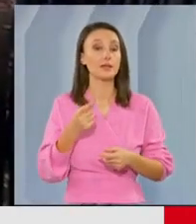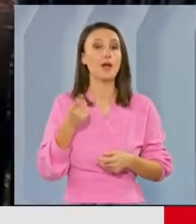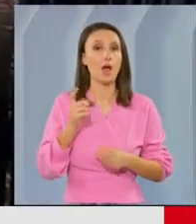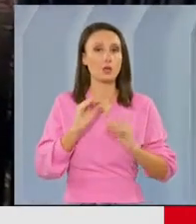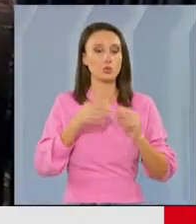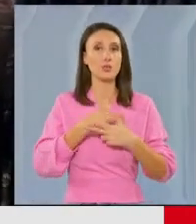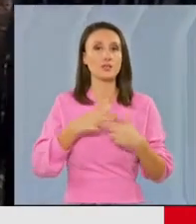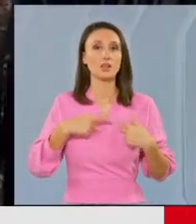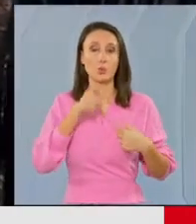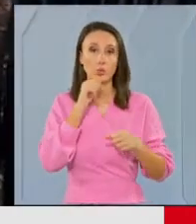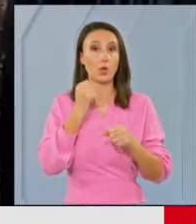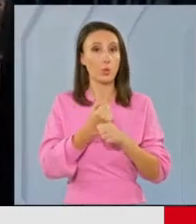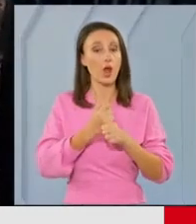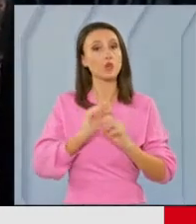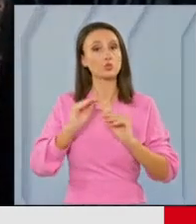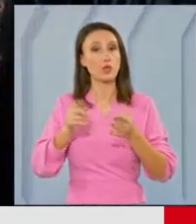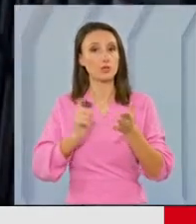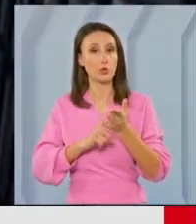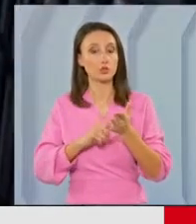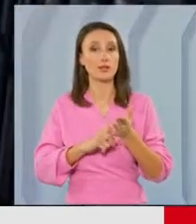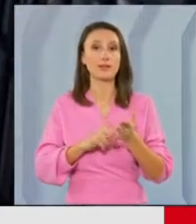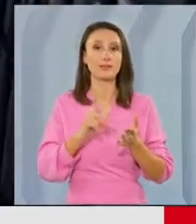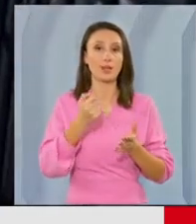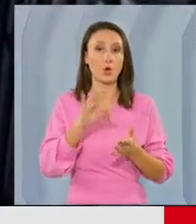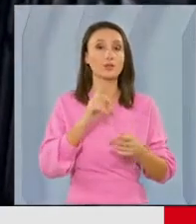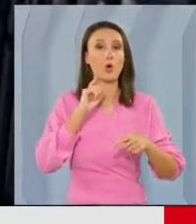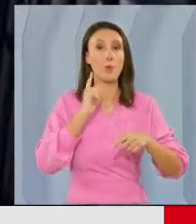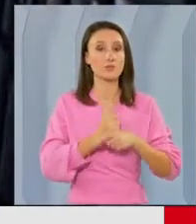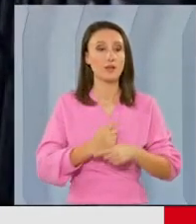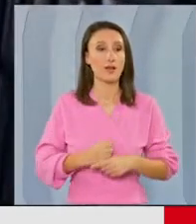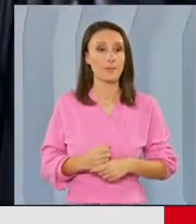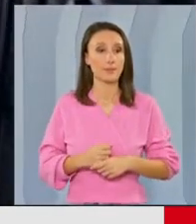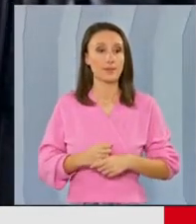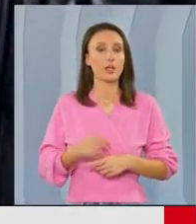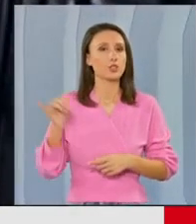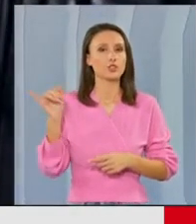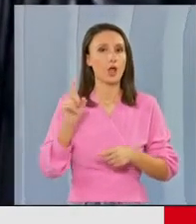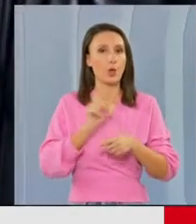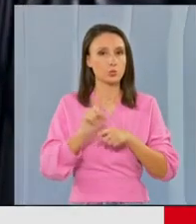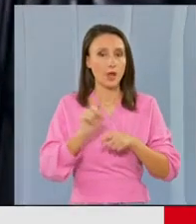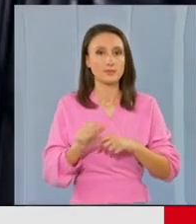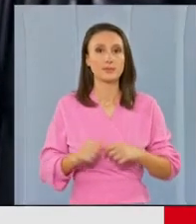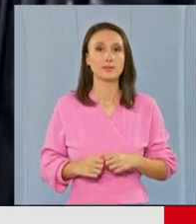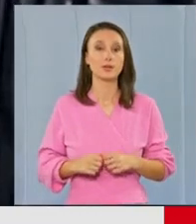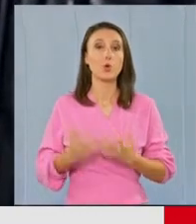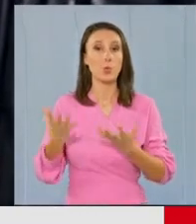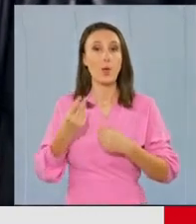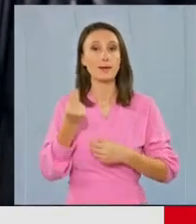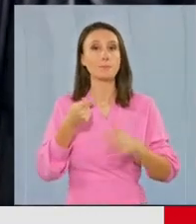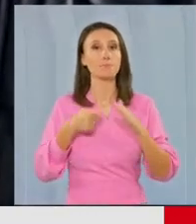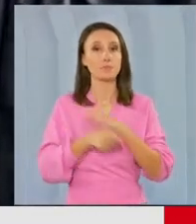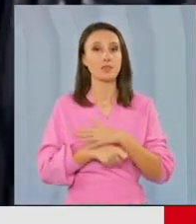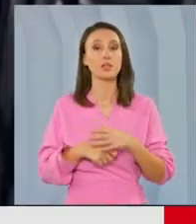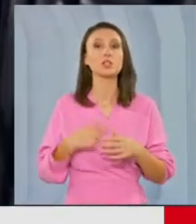instanței unde lucra ajungeau solicitări ale dicot pentru obținerea mandatelor lista capetelor de acuzare se numără și luare de mită și